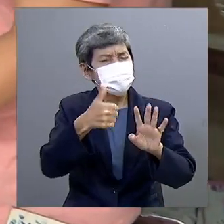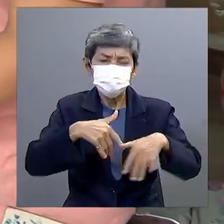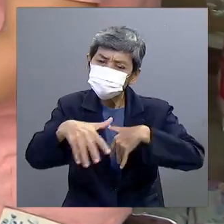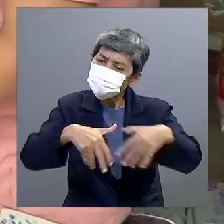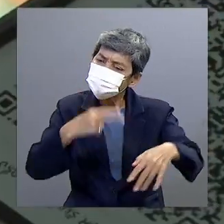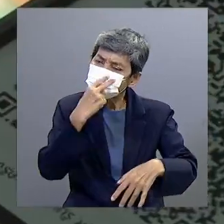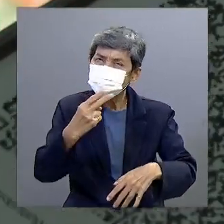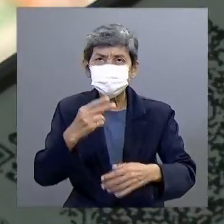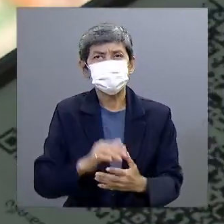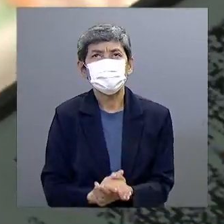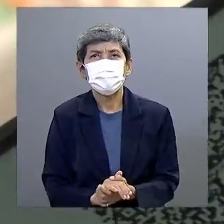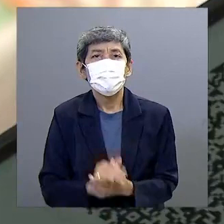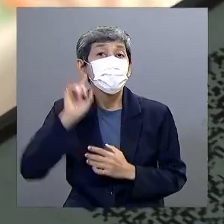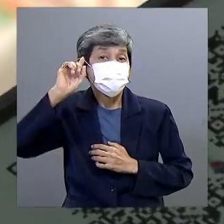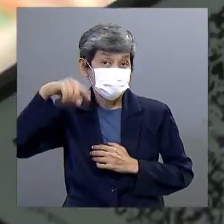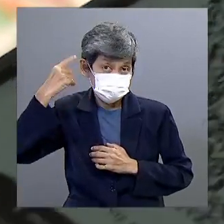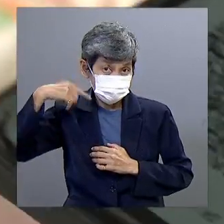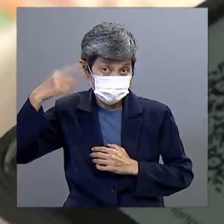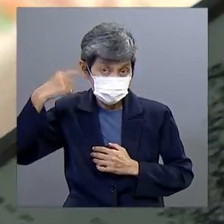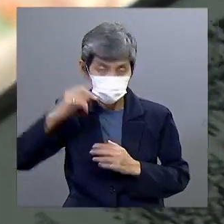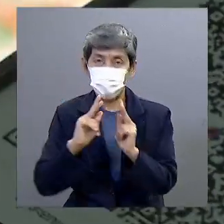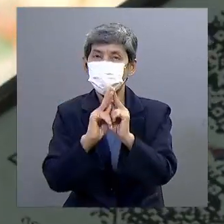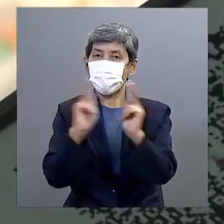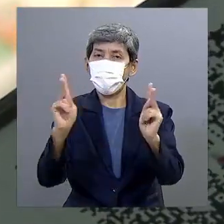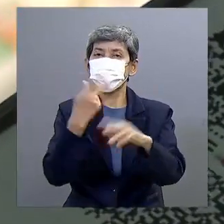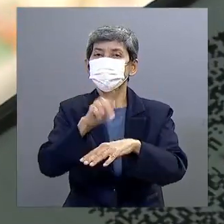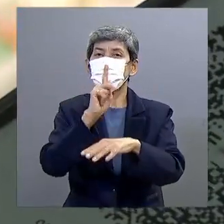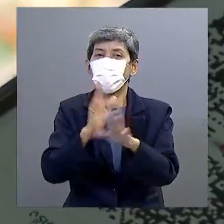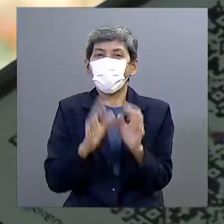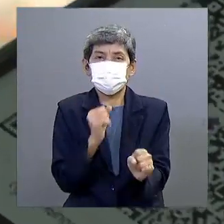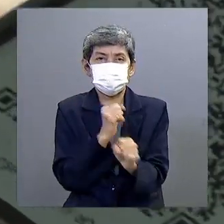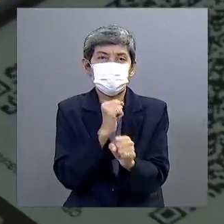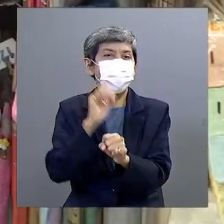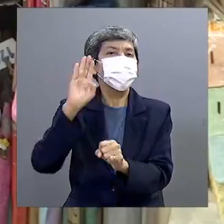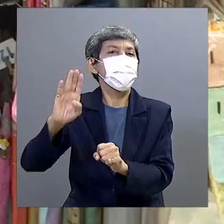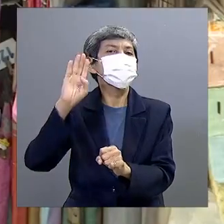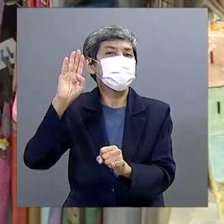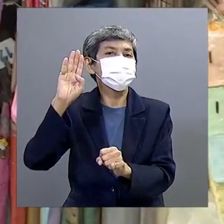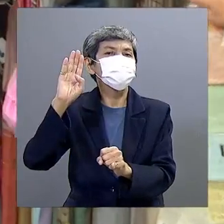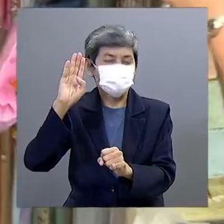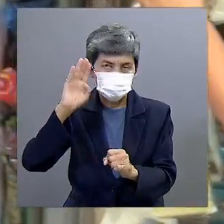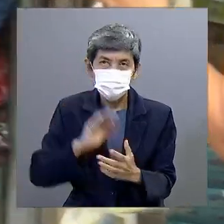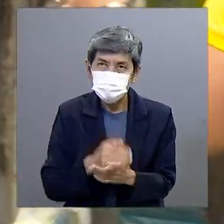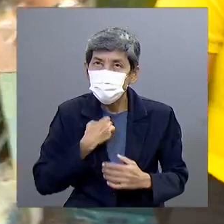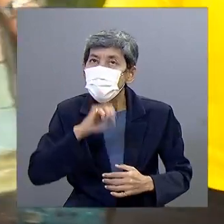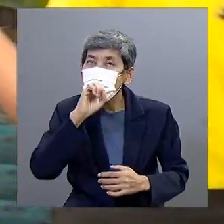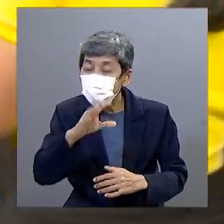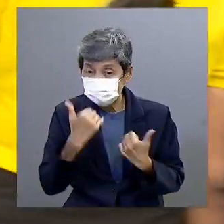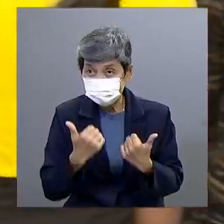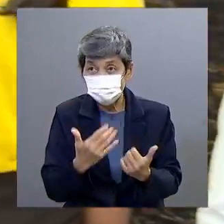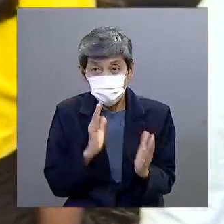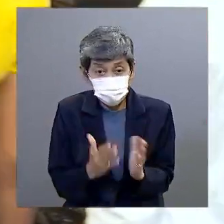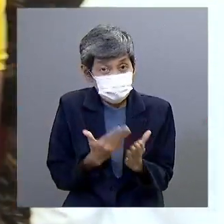นางสาวสุวรรณาโชคดีอนันต์กรรมการและประธานเจ้าหน้าที่บริหารบริษัทมุ่งพัฒนาอินเตอร์เนชั่นแนลค่ะบอกว่ากำลังซื้อของผู้บริโภ